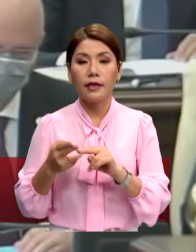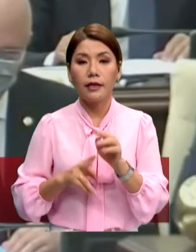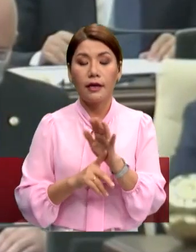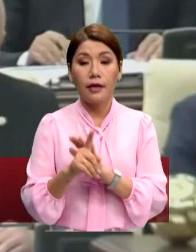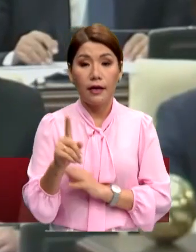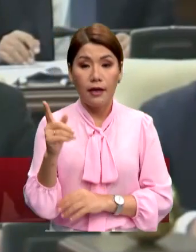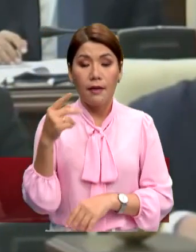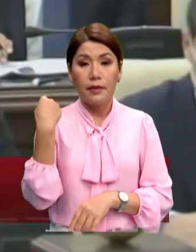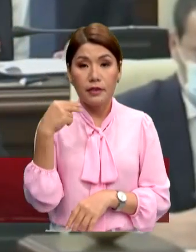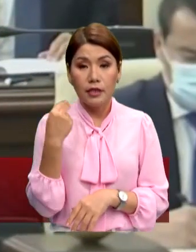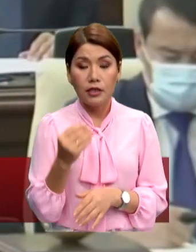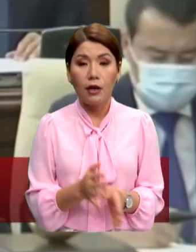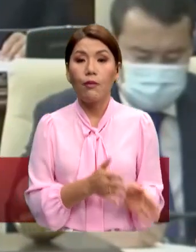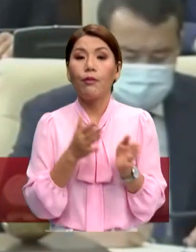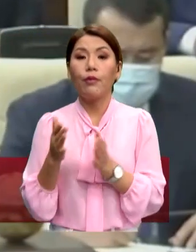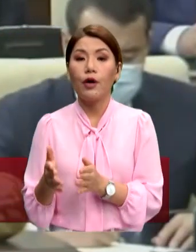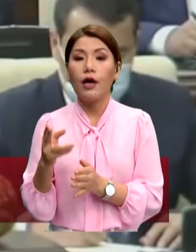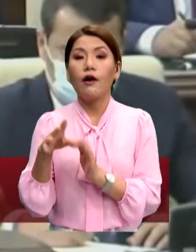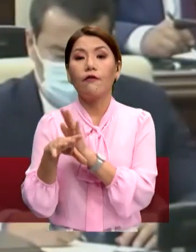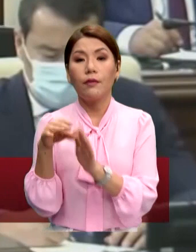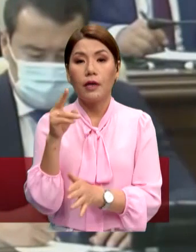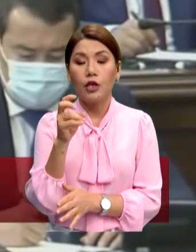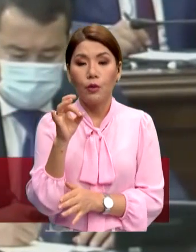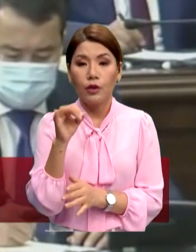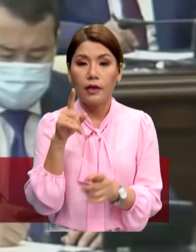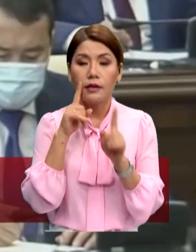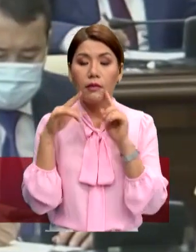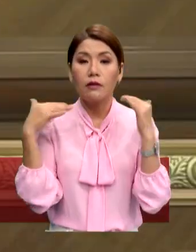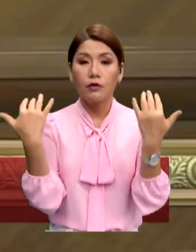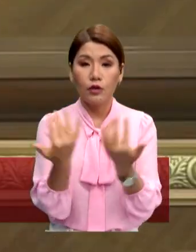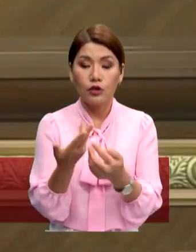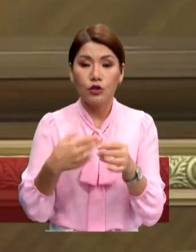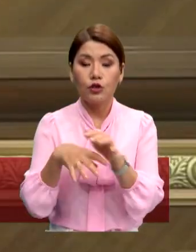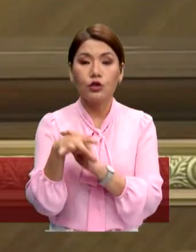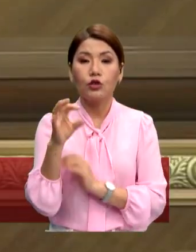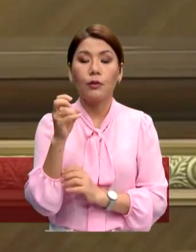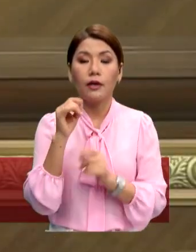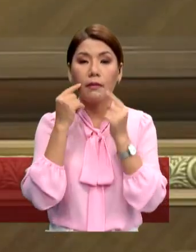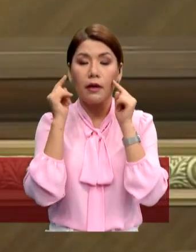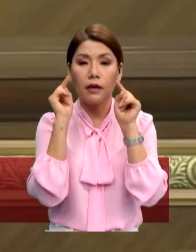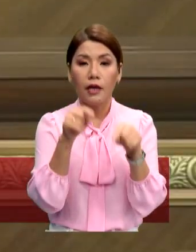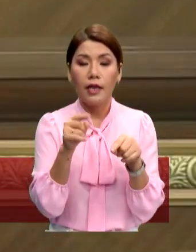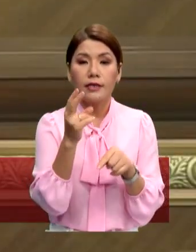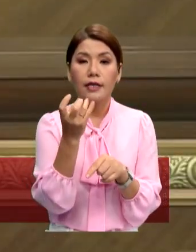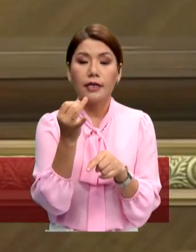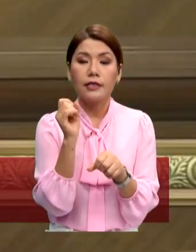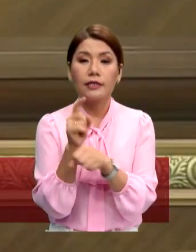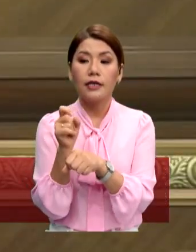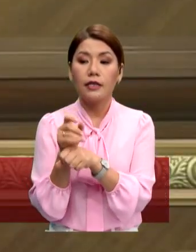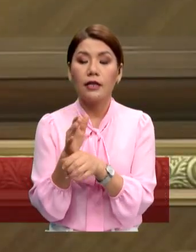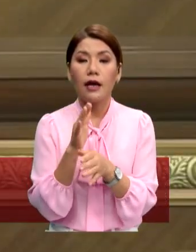сначала президентских, ну а затем выборов депутатов Мажилиса и маслихатов позволит сфокусироваться на решении стратегических задач